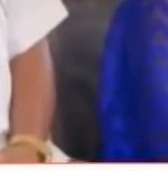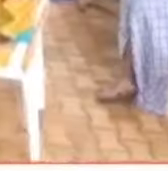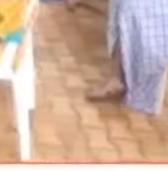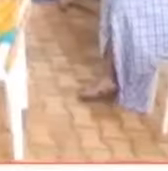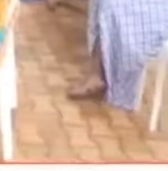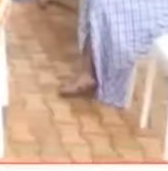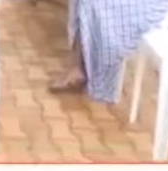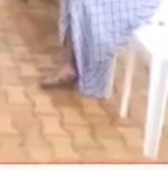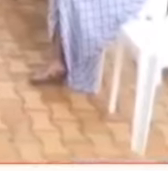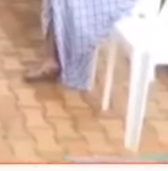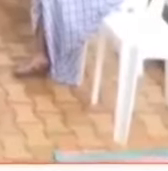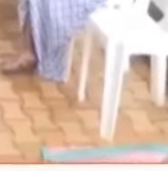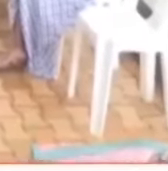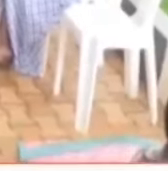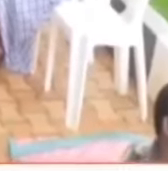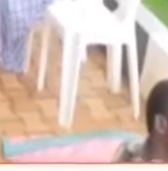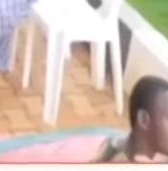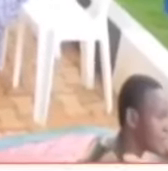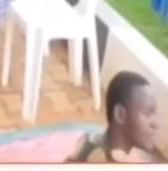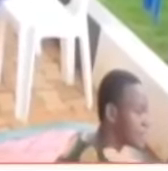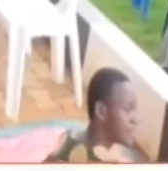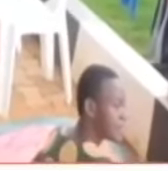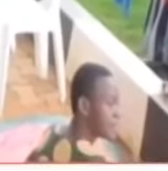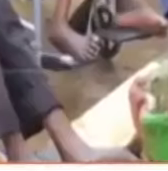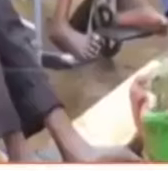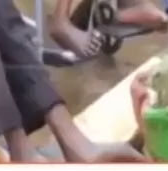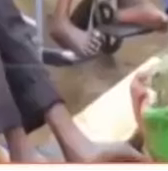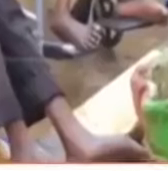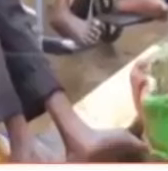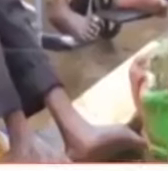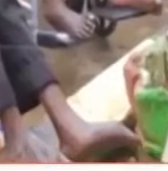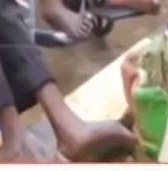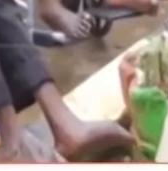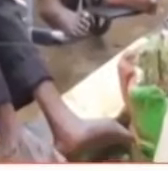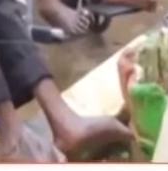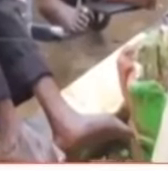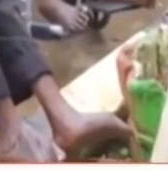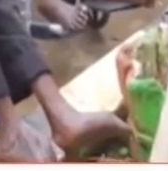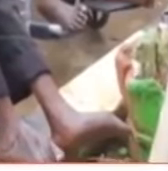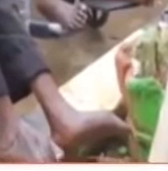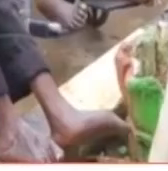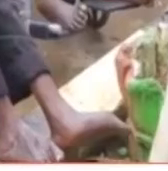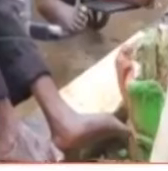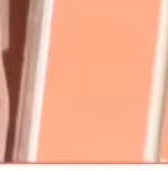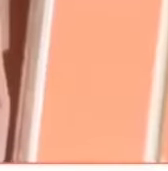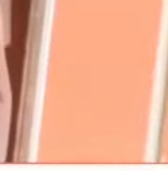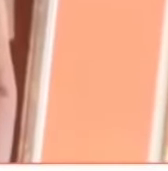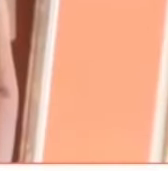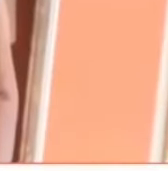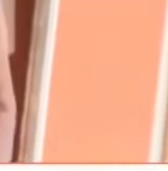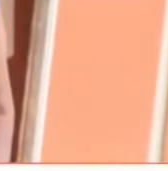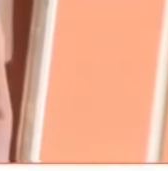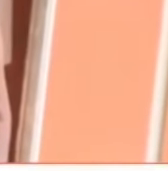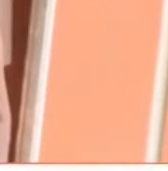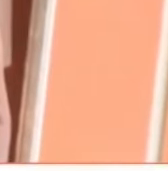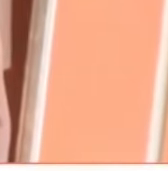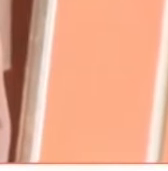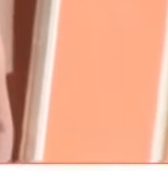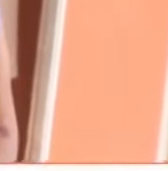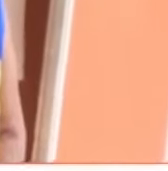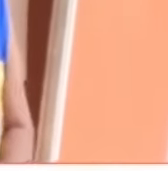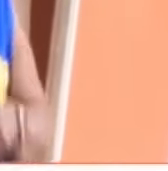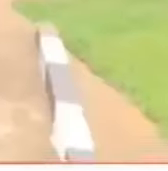bannakibiina. Alambudde amaka ga bakateeyamba n'abakadde ag'amapeera bakateeyamba Home e Nalukolongo nga baaniziddwa omu